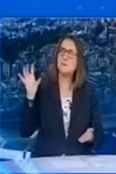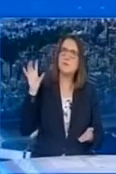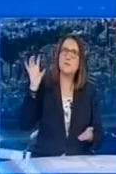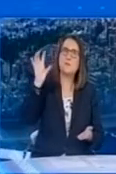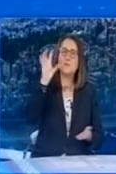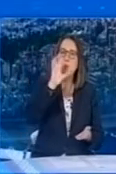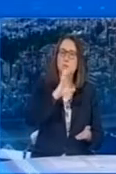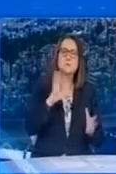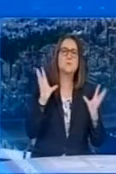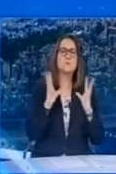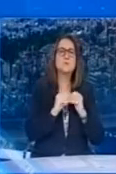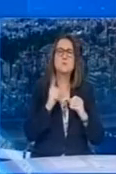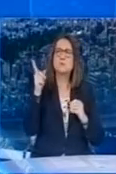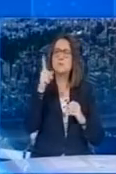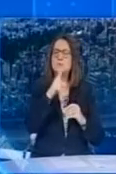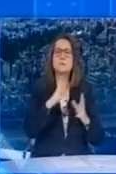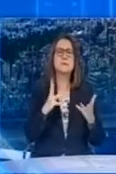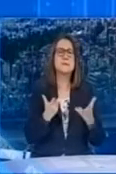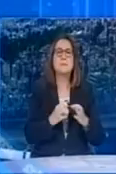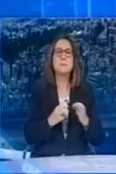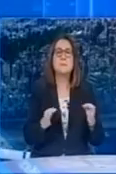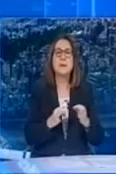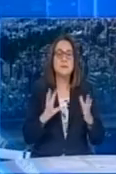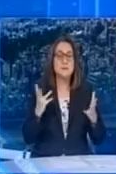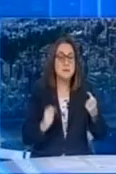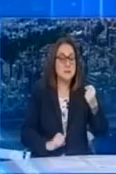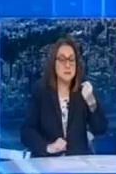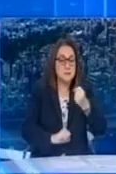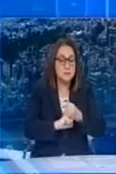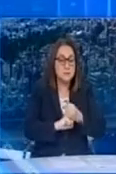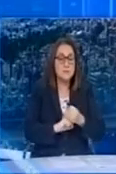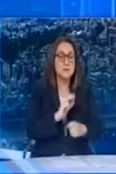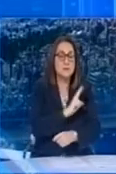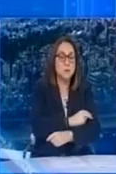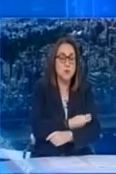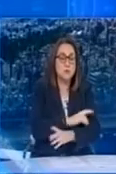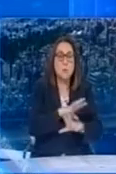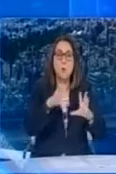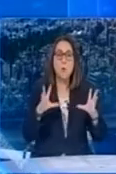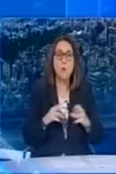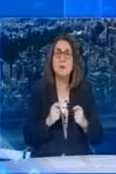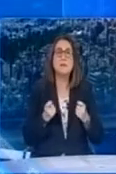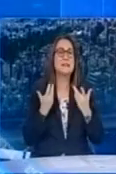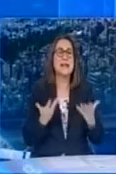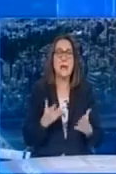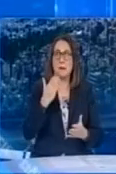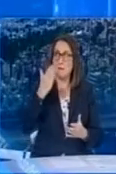στο τι έχουν κάνει για την ενίσχυση των συστημάτων υγείας μετά την έναρξη της